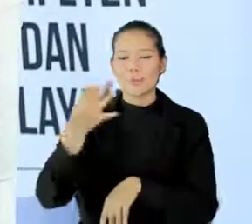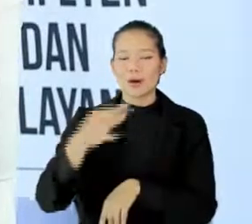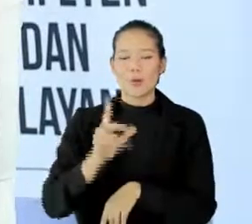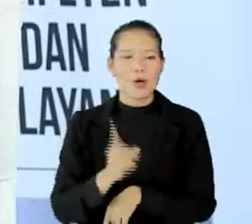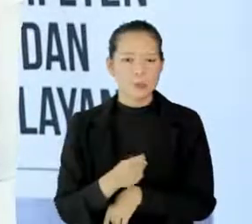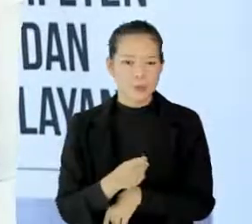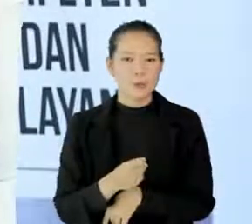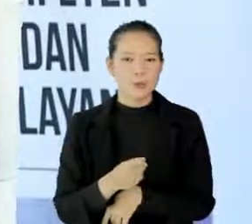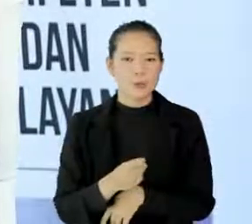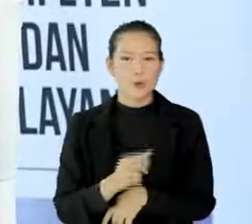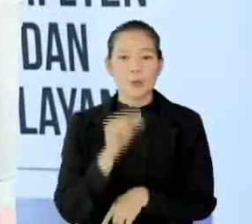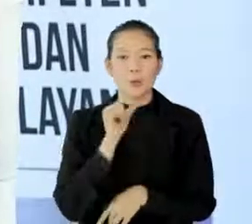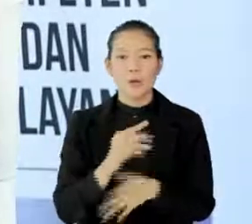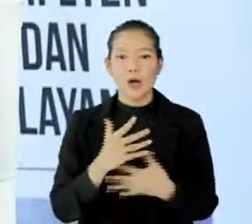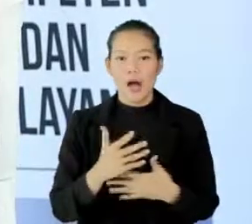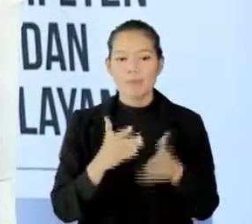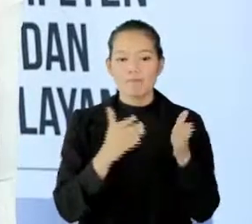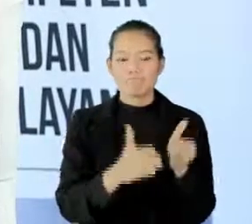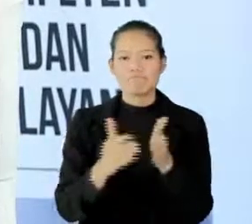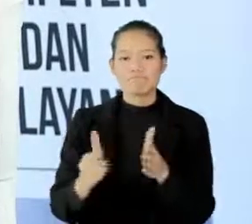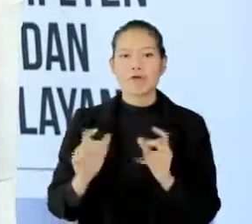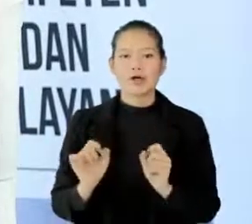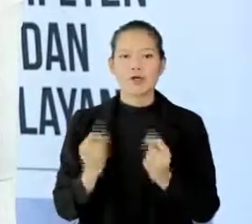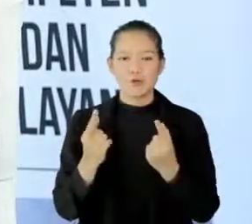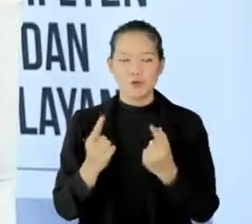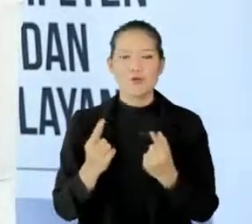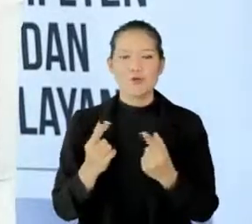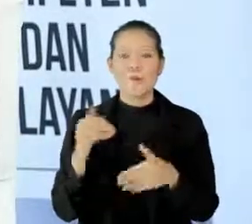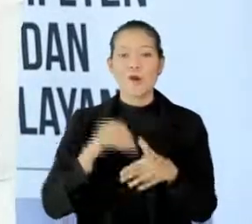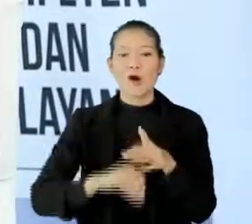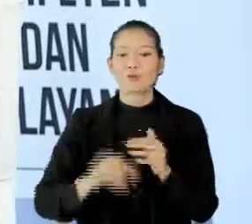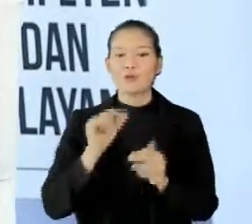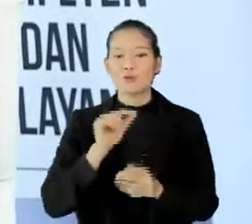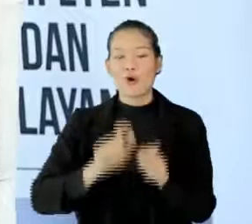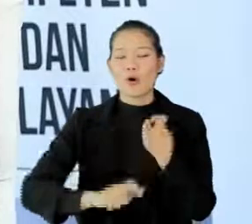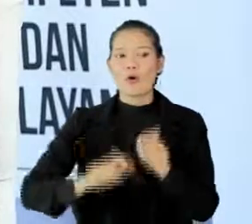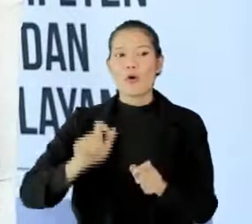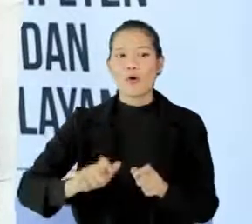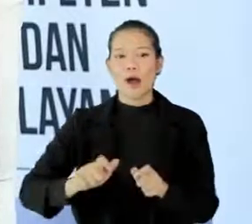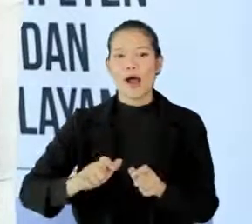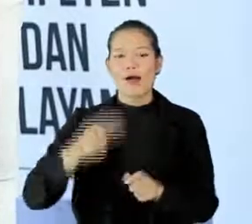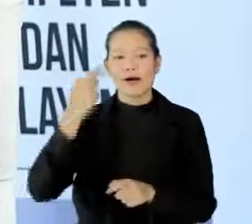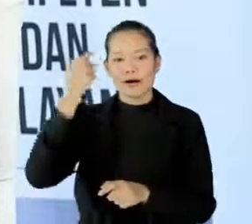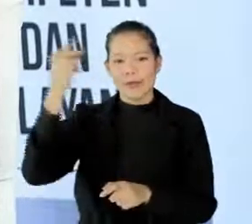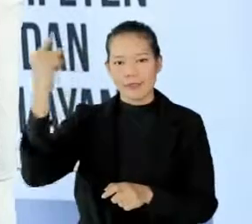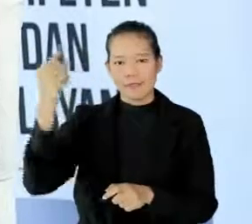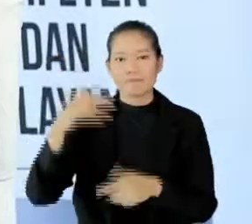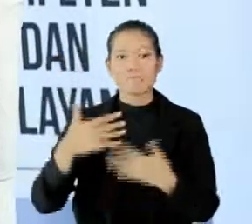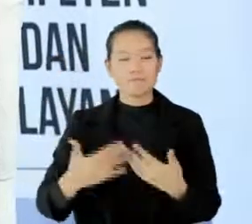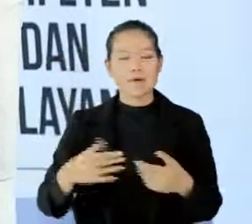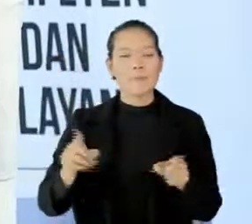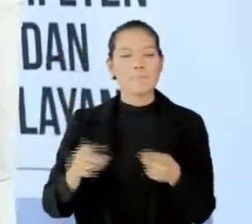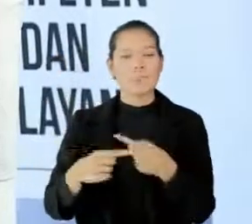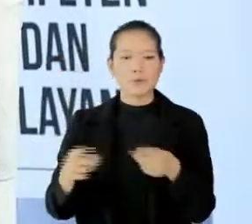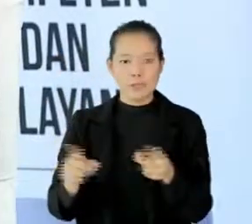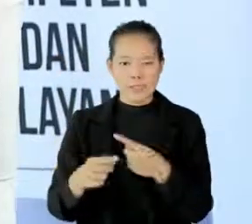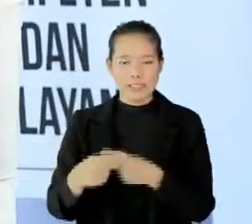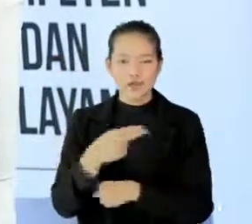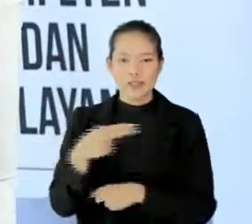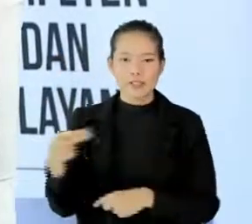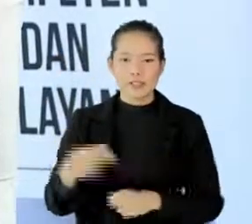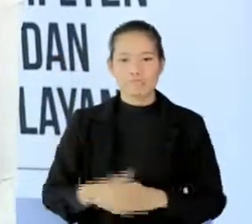baru dalam berbagai sektor kehidupan, termasuk juga bagi para pelaku industri kreatif nih, khususnya musik di